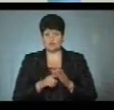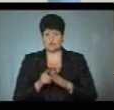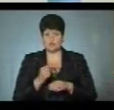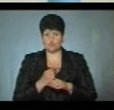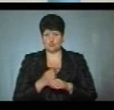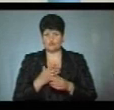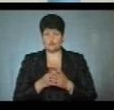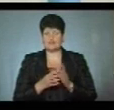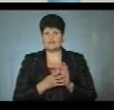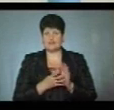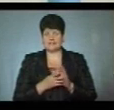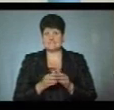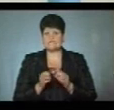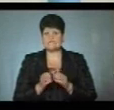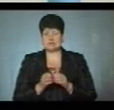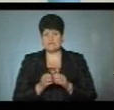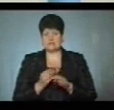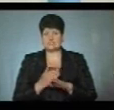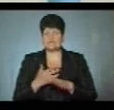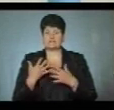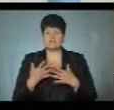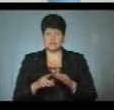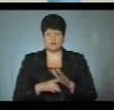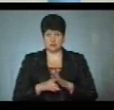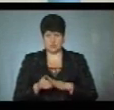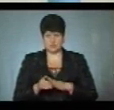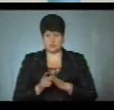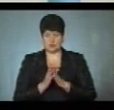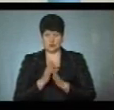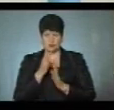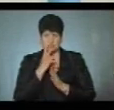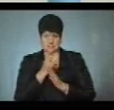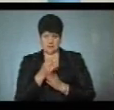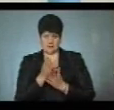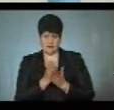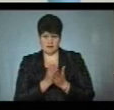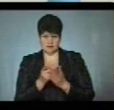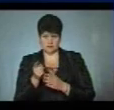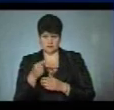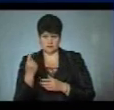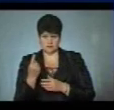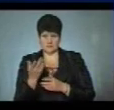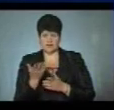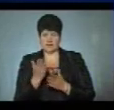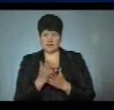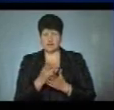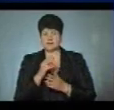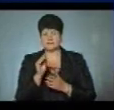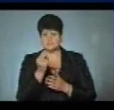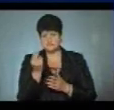роботу 9 з 10. Тому вже частина розпочала. Я прошу режисера показати на карті. У нас є карта Тернопільської області, де власне зображені